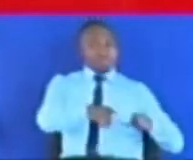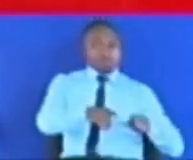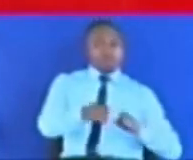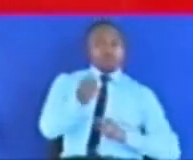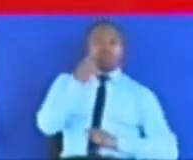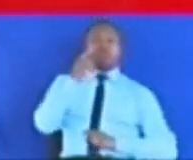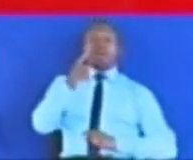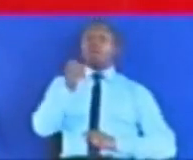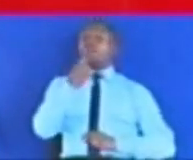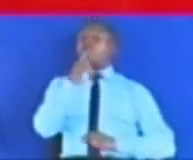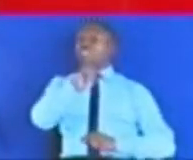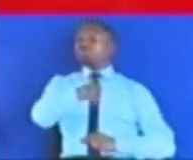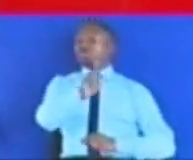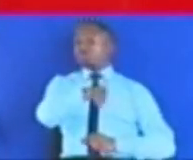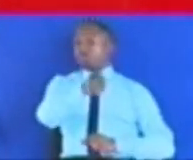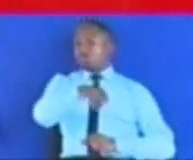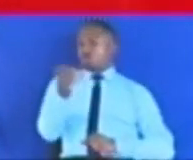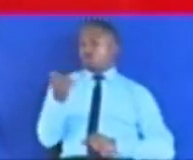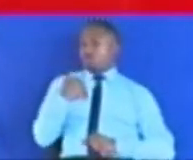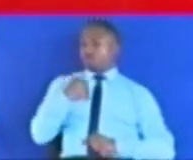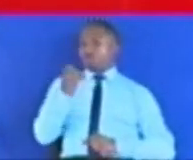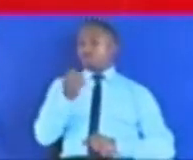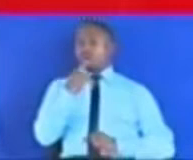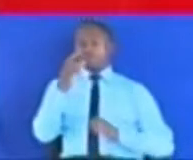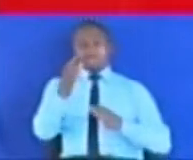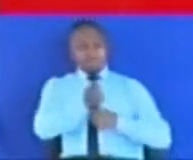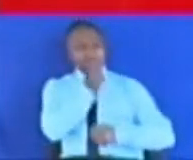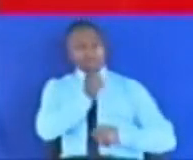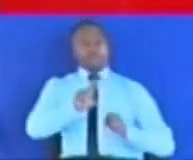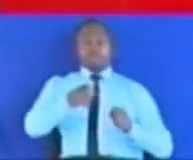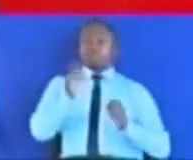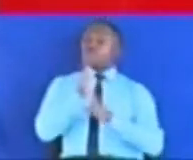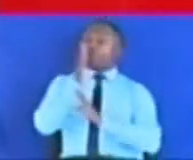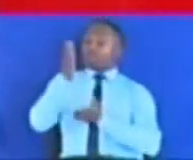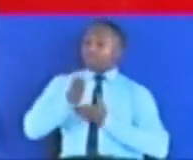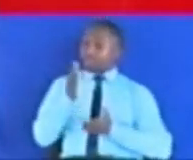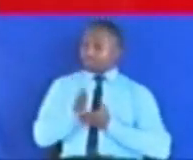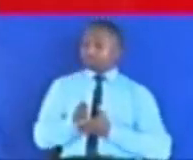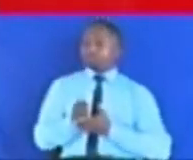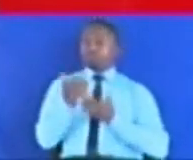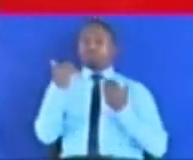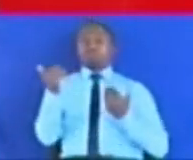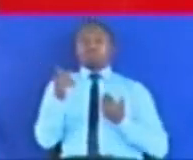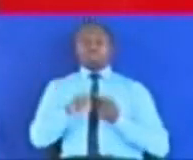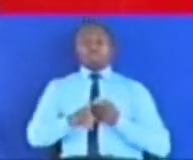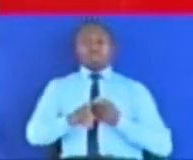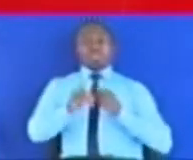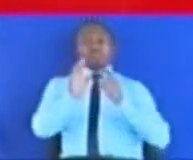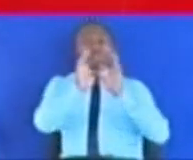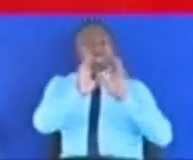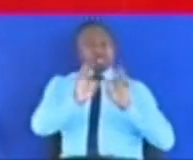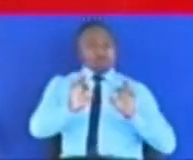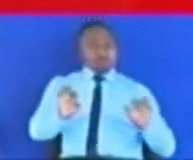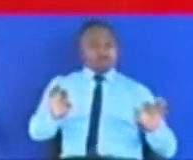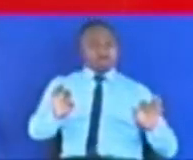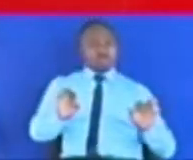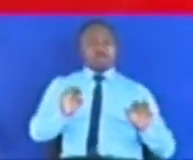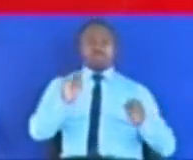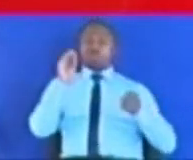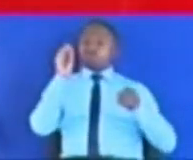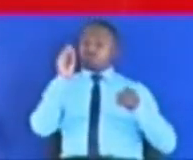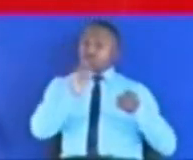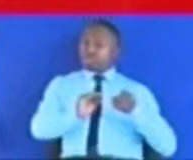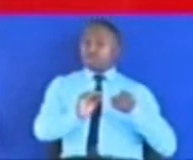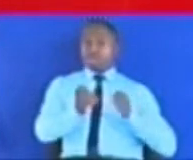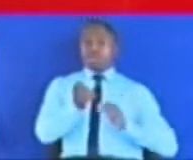wanaona kwamba dawa zipo. Tunaambiwa kwamba dawa zinapatikana. Lakini kiuhalisia, Mheshimiwa Naibu Speaker, tungeweka baa yetu items za essential